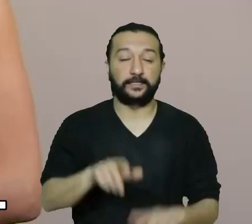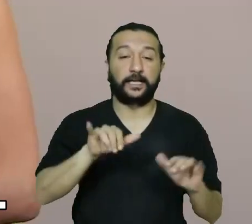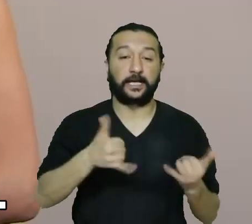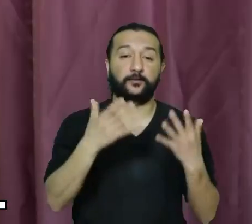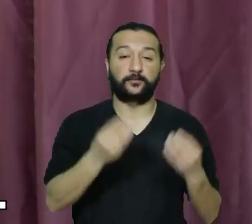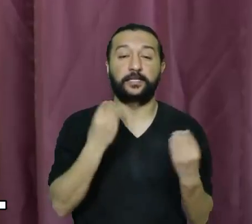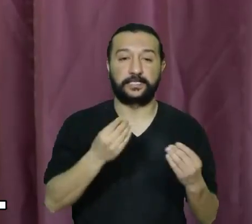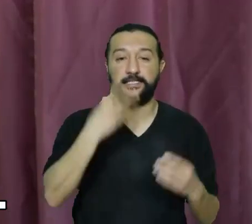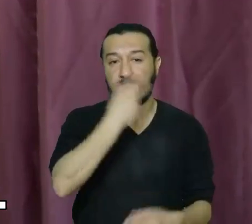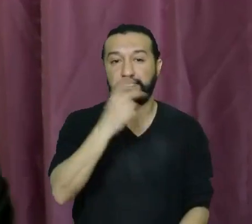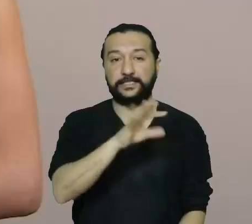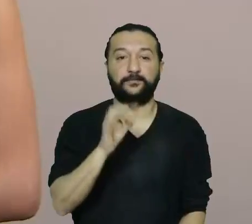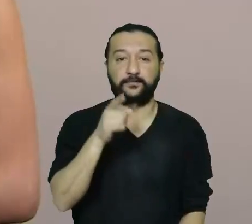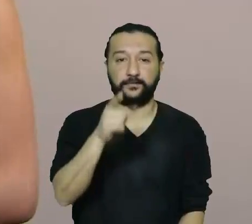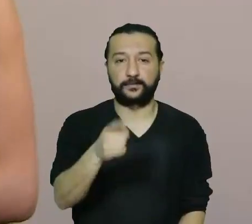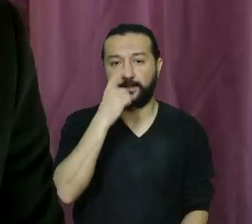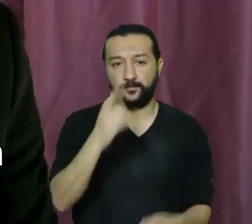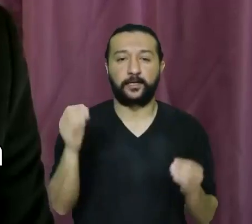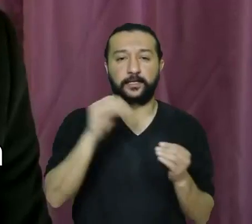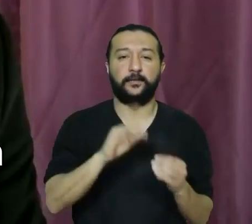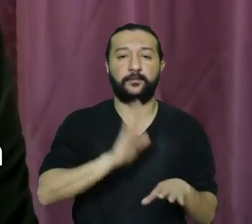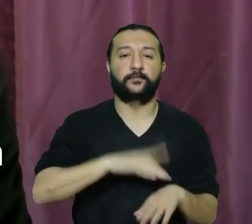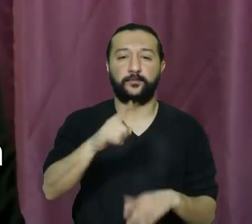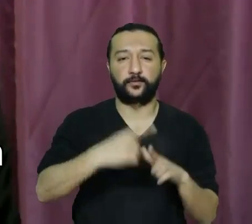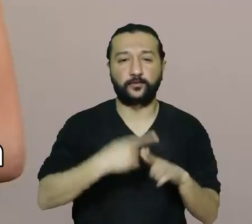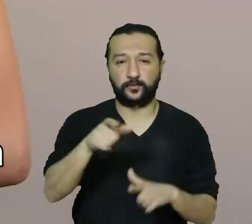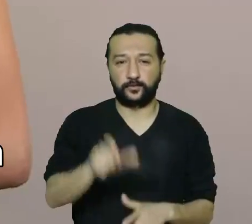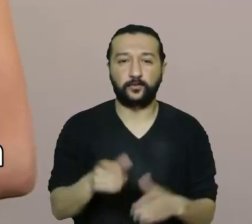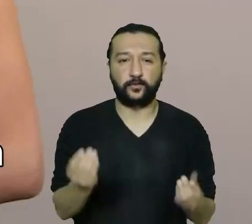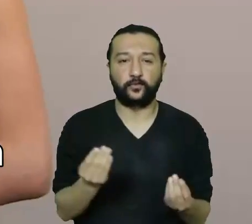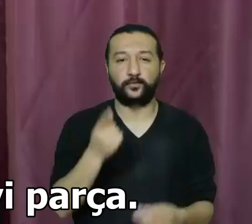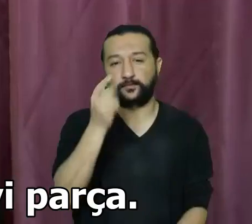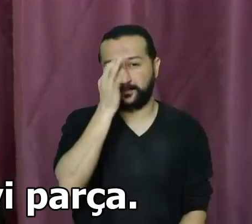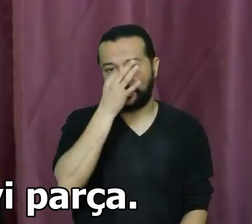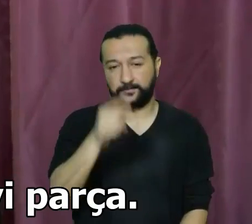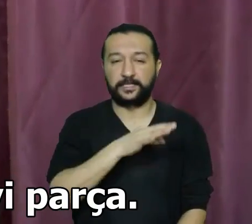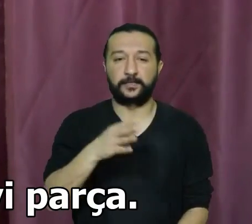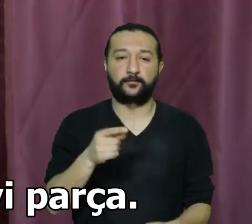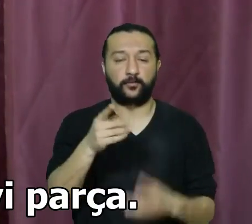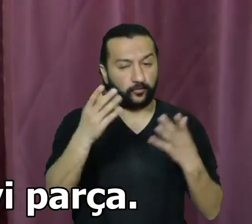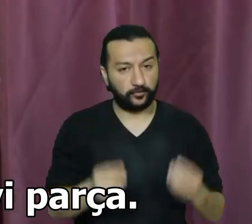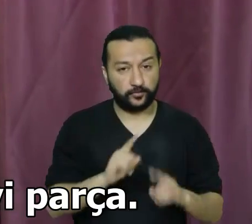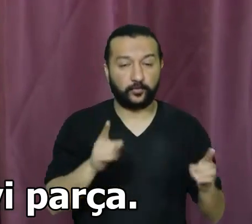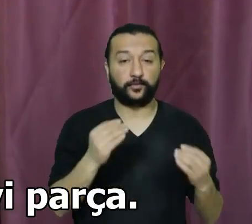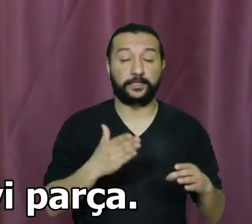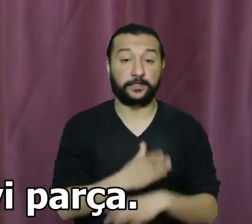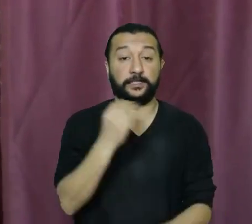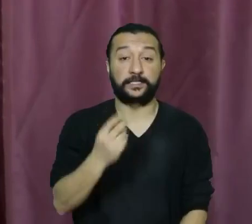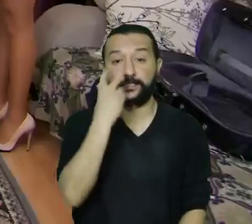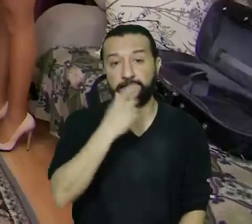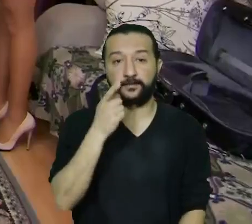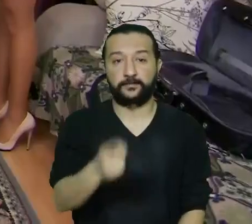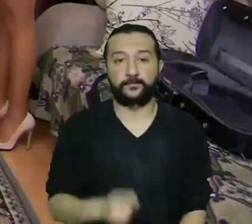Parçalamışsınız. Çok iyi parça seçmişsiniz. Abartmayın canım. Junior teşvik için küçük basit bir şeydi. Olur mu canım? Gerçekten çok iyi